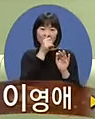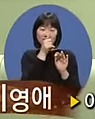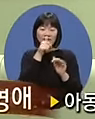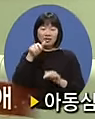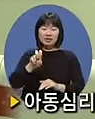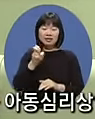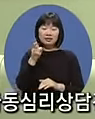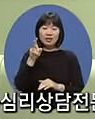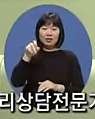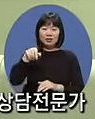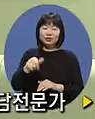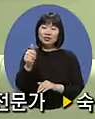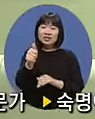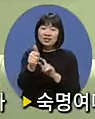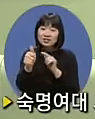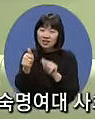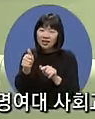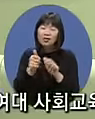씨처럼. 네. 예.